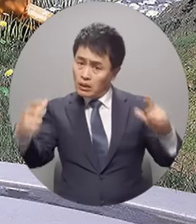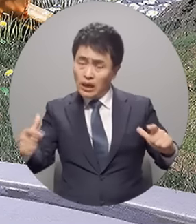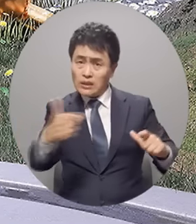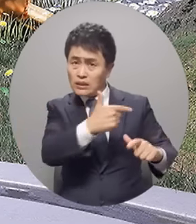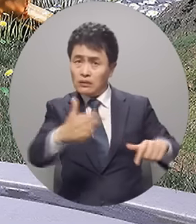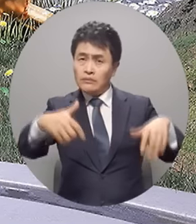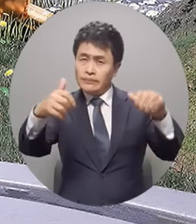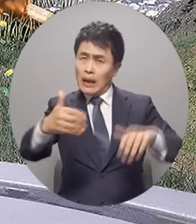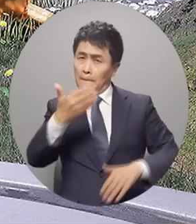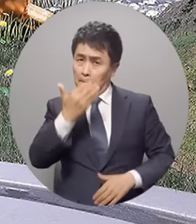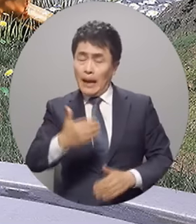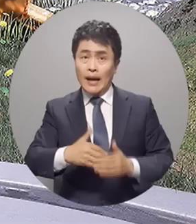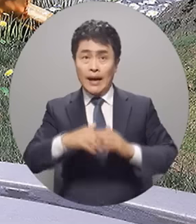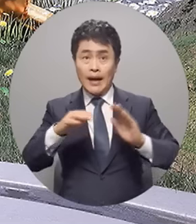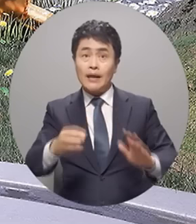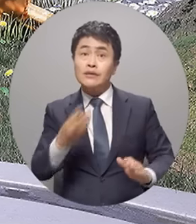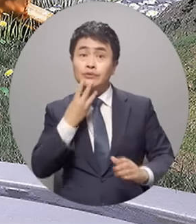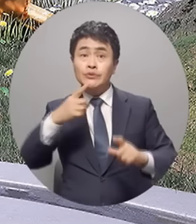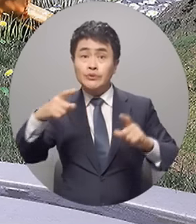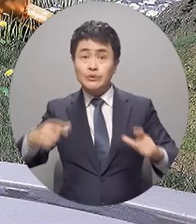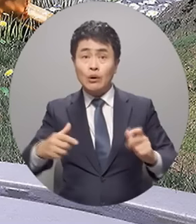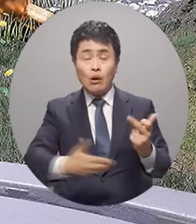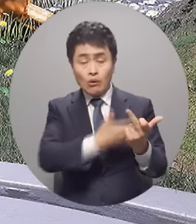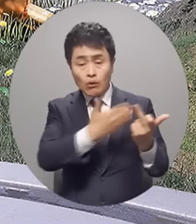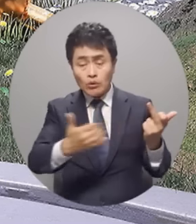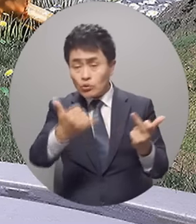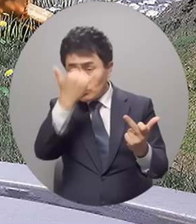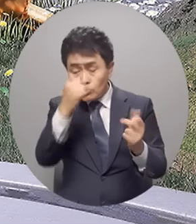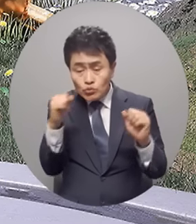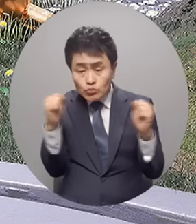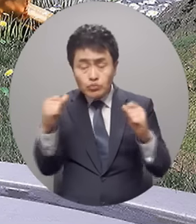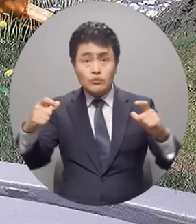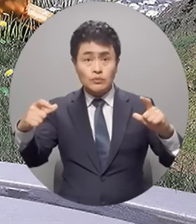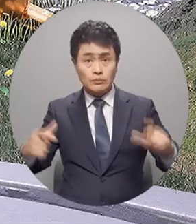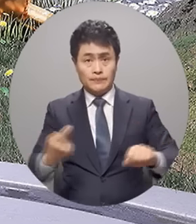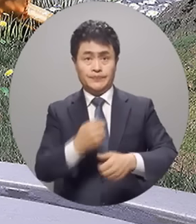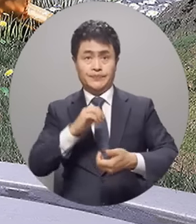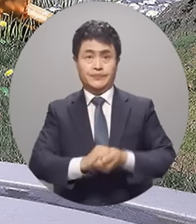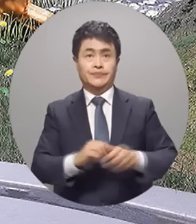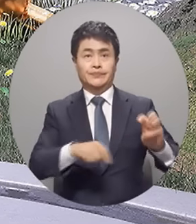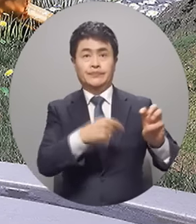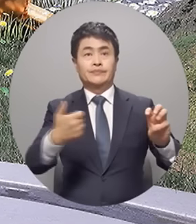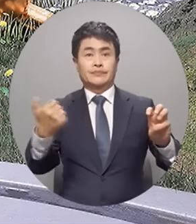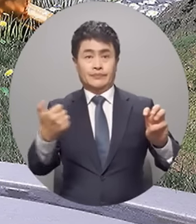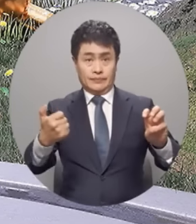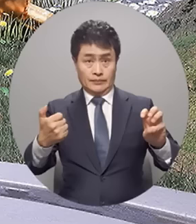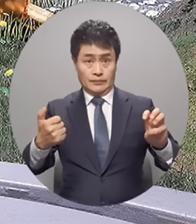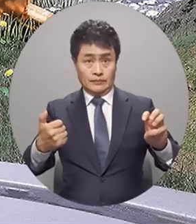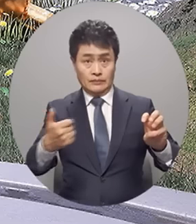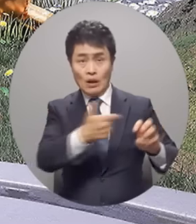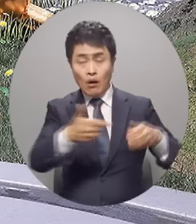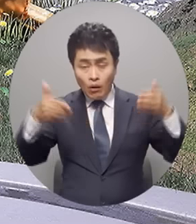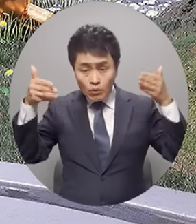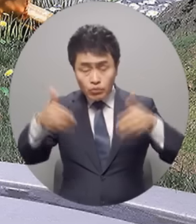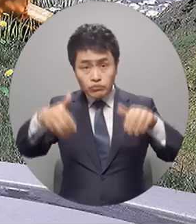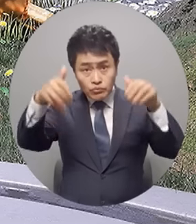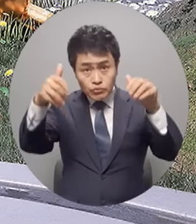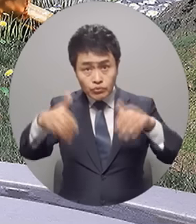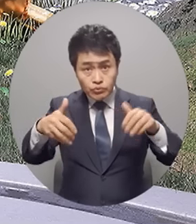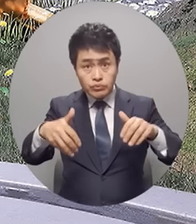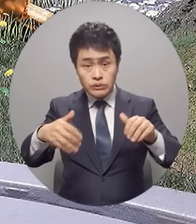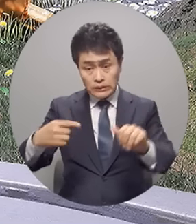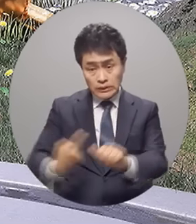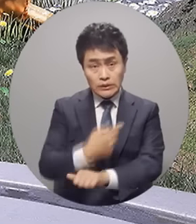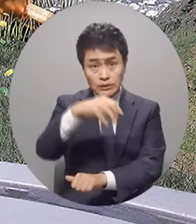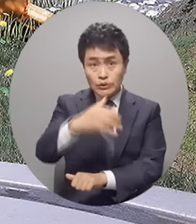고비가 되겠습니다 수도원과 강원도 충청 북부 지역에 시간당 30에서 50mm 호우가 집중되겠고요 그